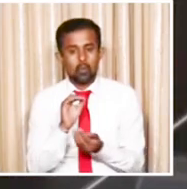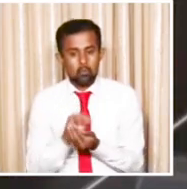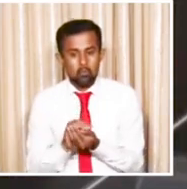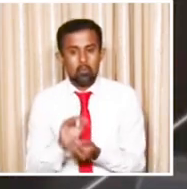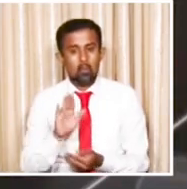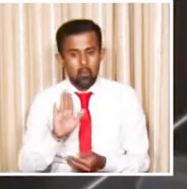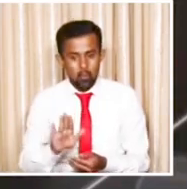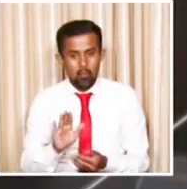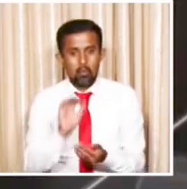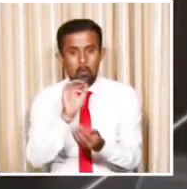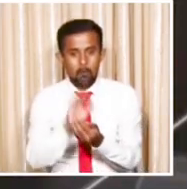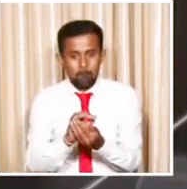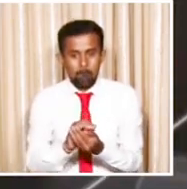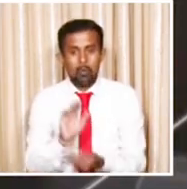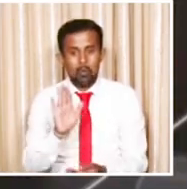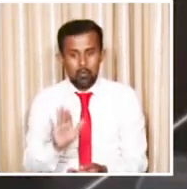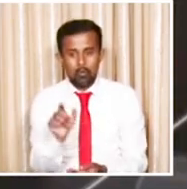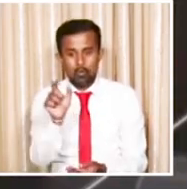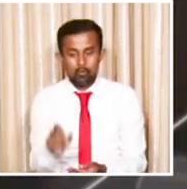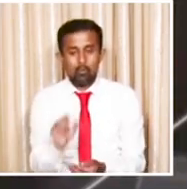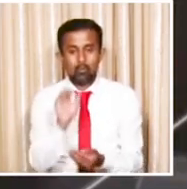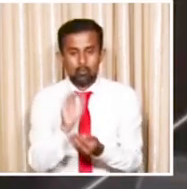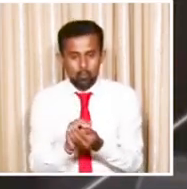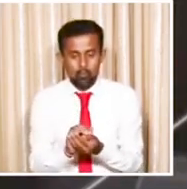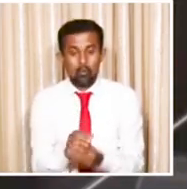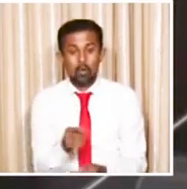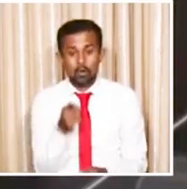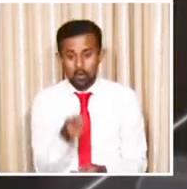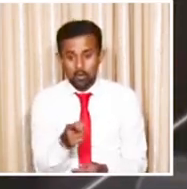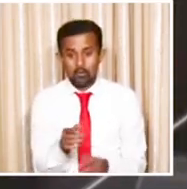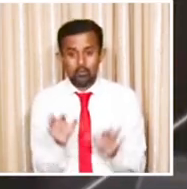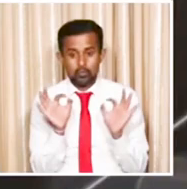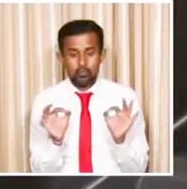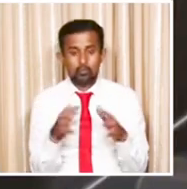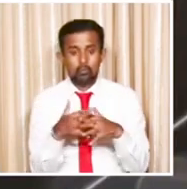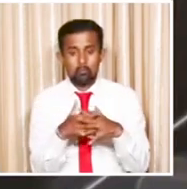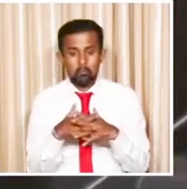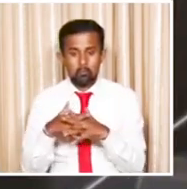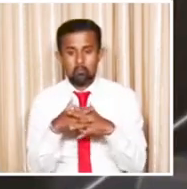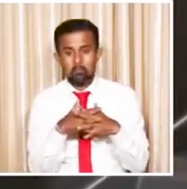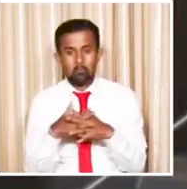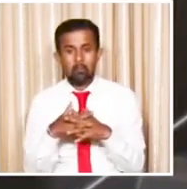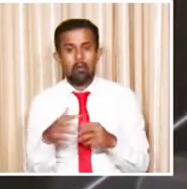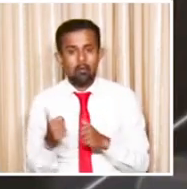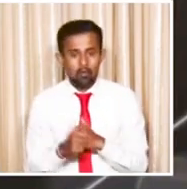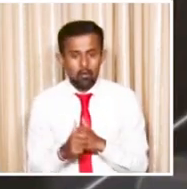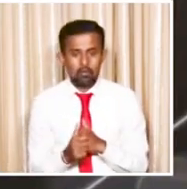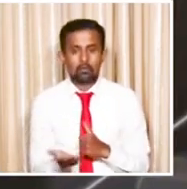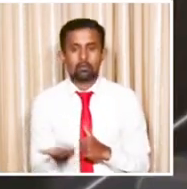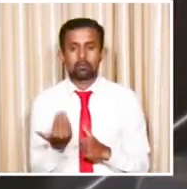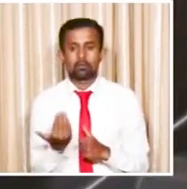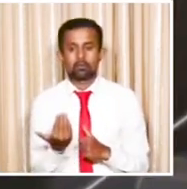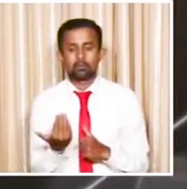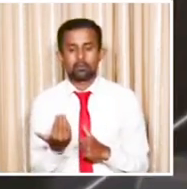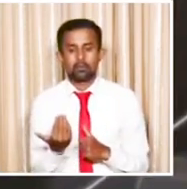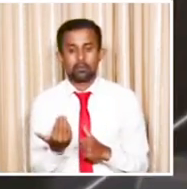අය ආරක්ෂා කරගත යුතු අය ආරක්ෂාව කිරීම සඳහා හොඳ ආරක්ෂිත දැලක් හදන්න කියන එක. ඒ වෙනුවෙන්